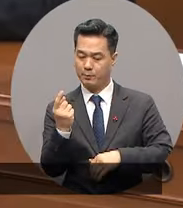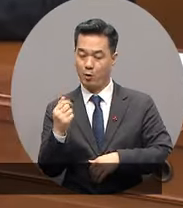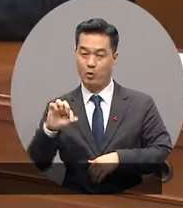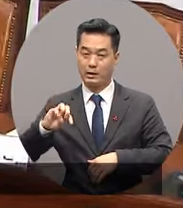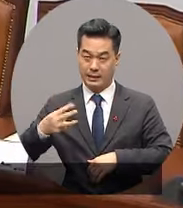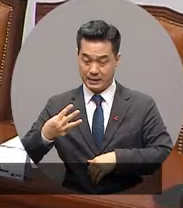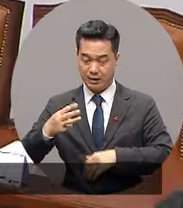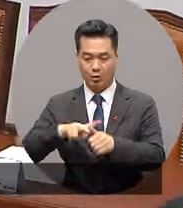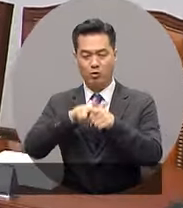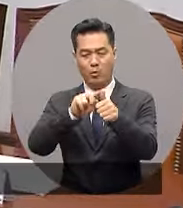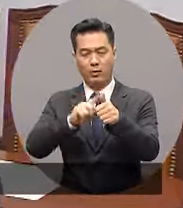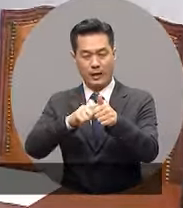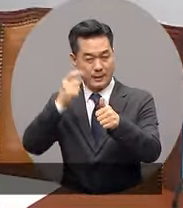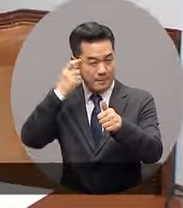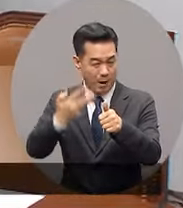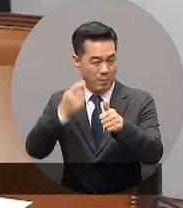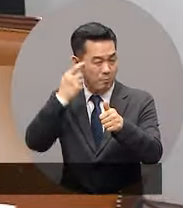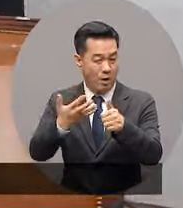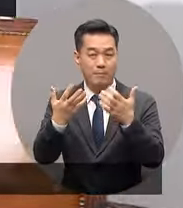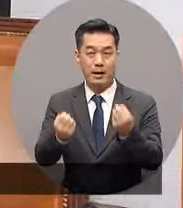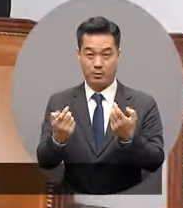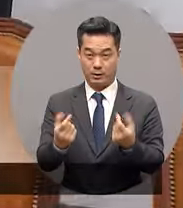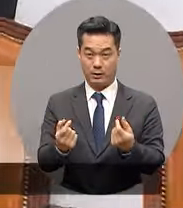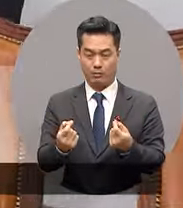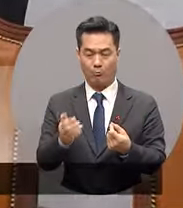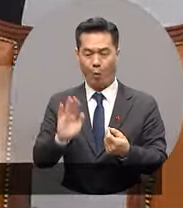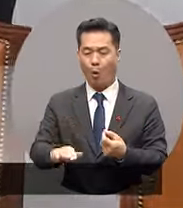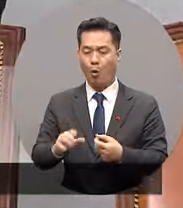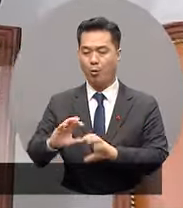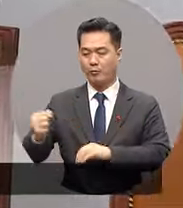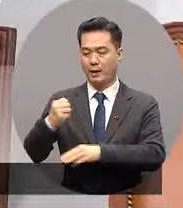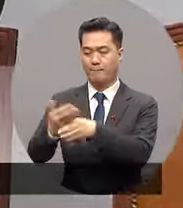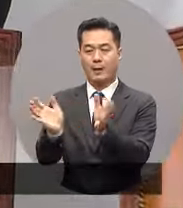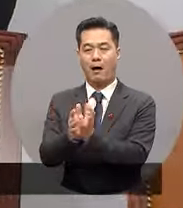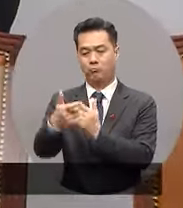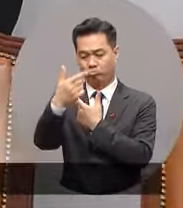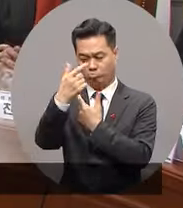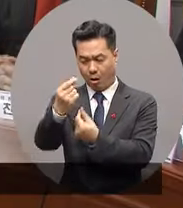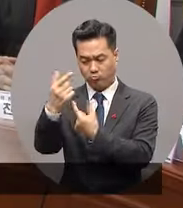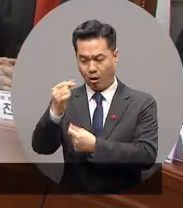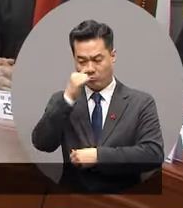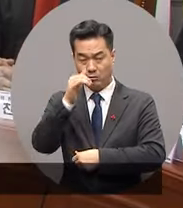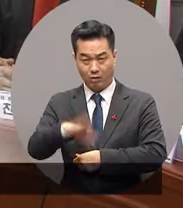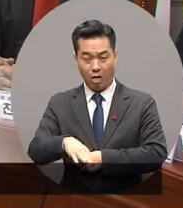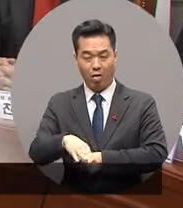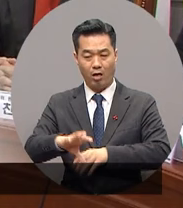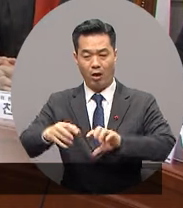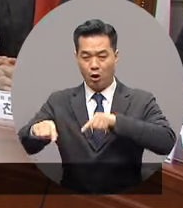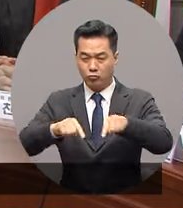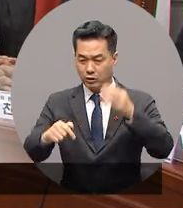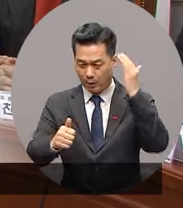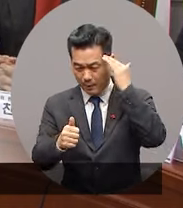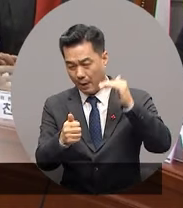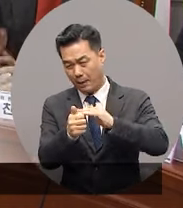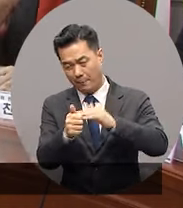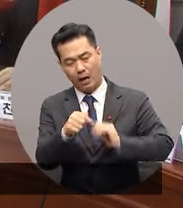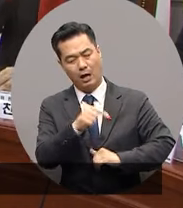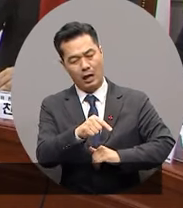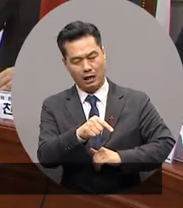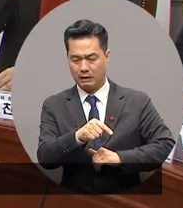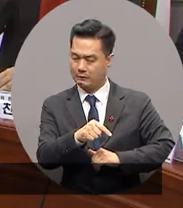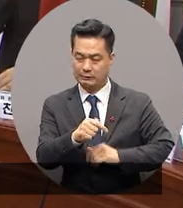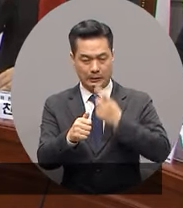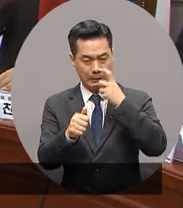전망입니다. 반면 국민의힘은 적재적소 인사인데 민주당의 공세가 국정 발목잡기용